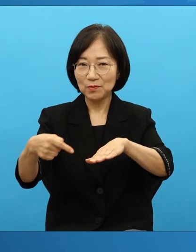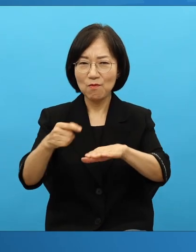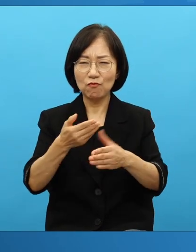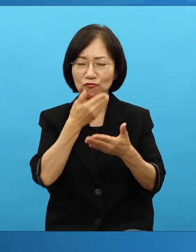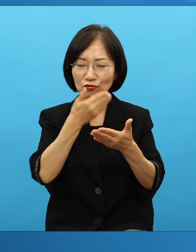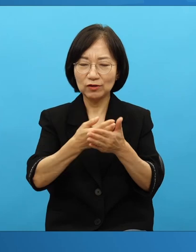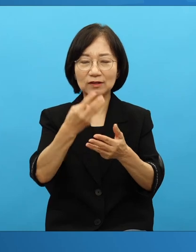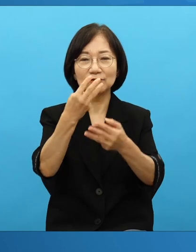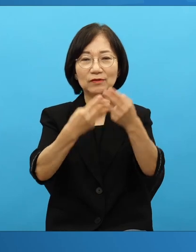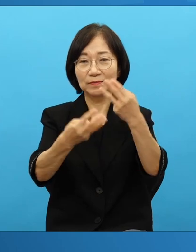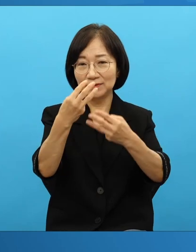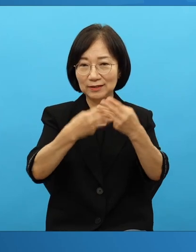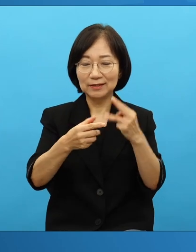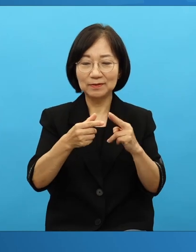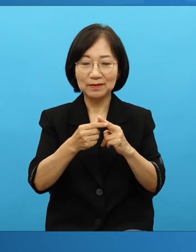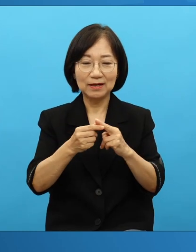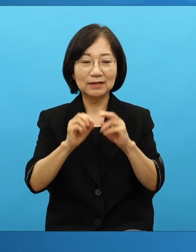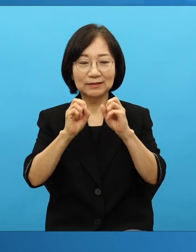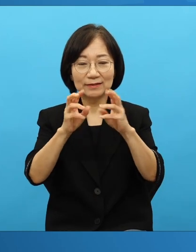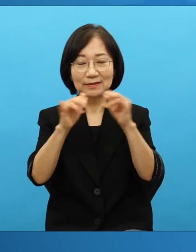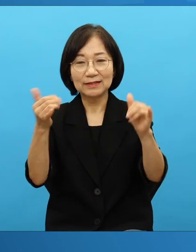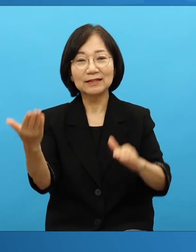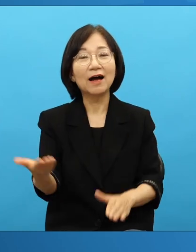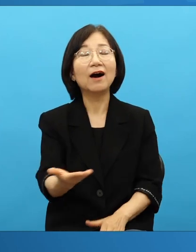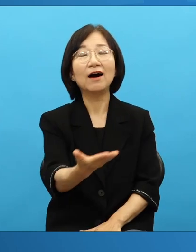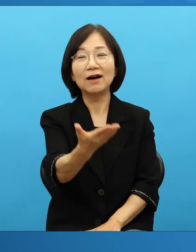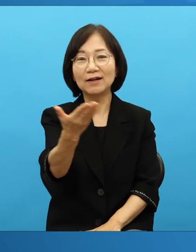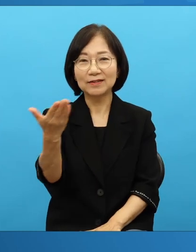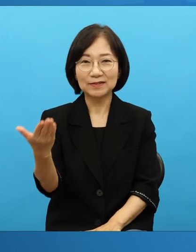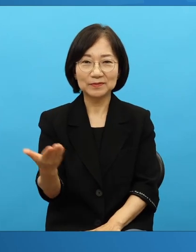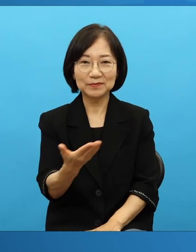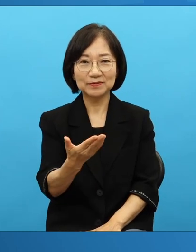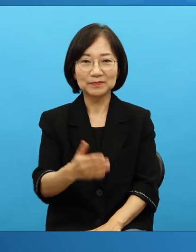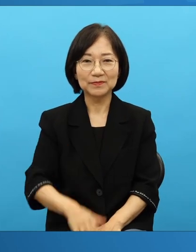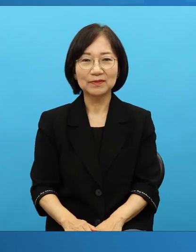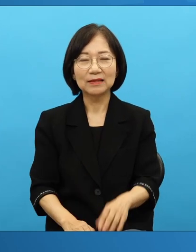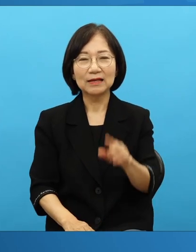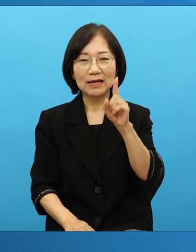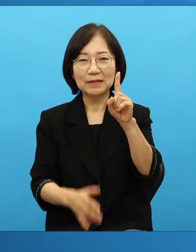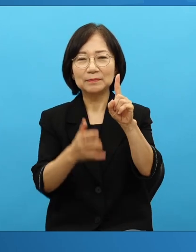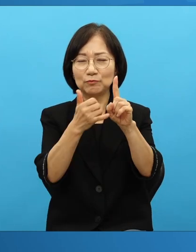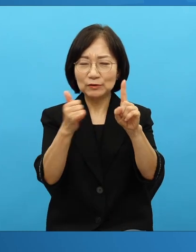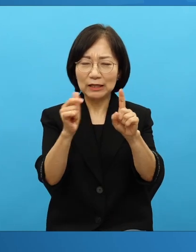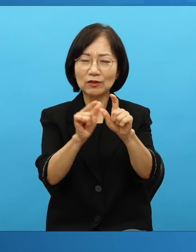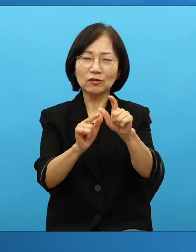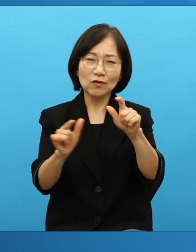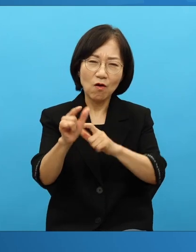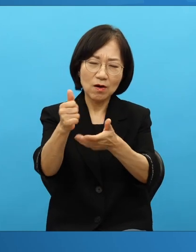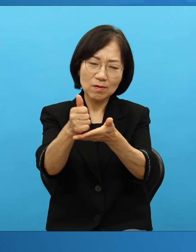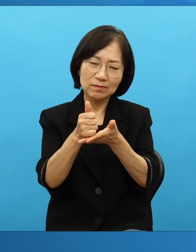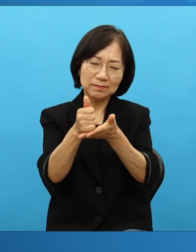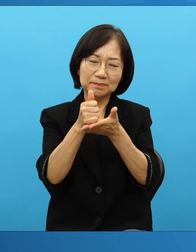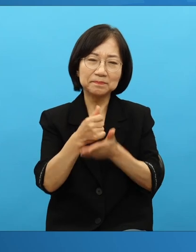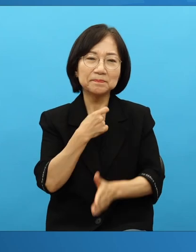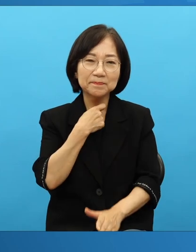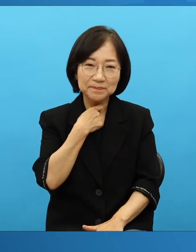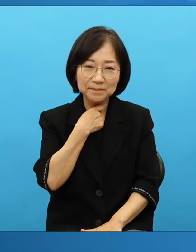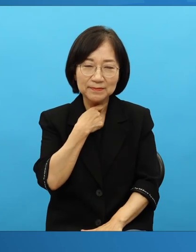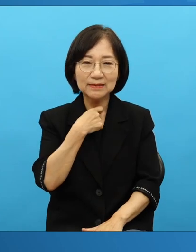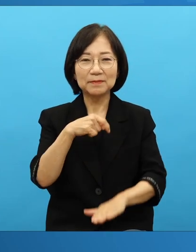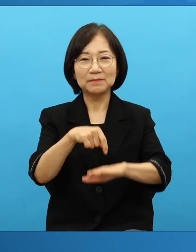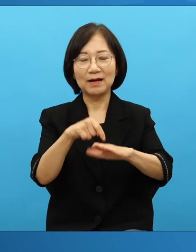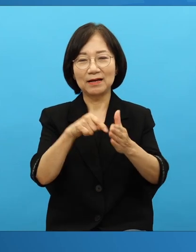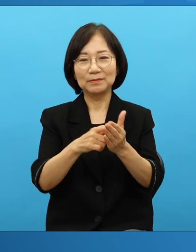귀한 렘넌트들과 전도자 여러분, 단 한 분이라도 더 함께 모시고자 하는